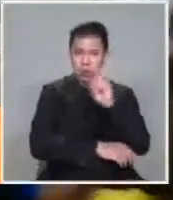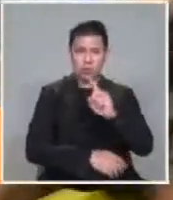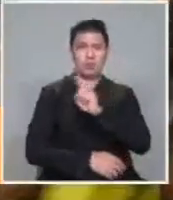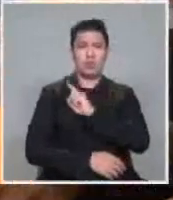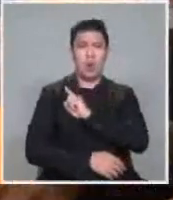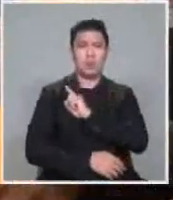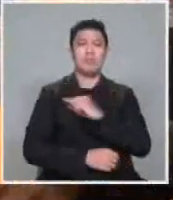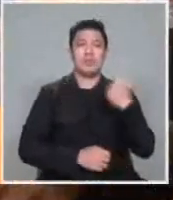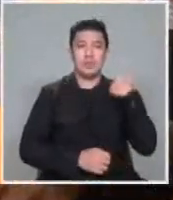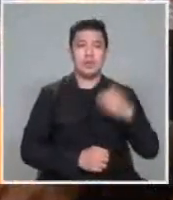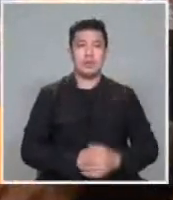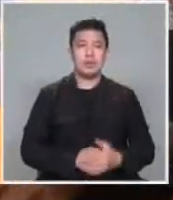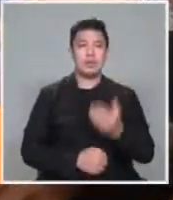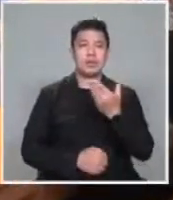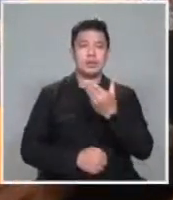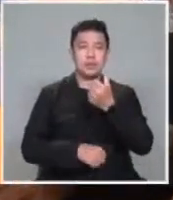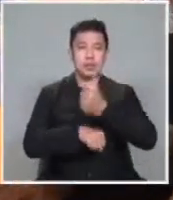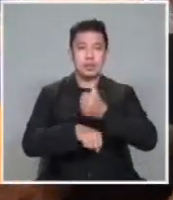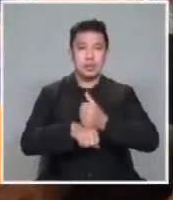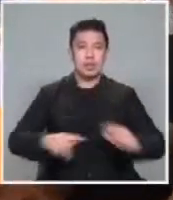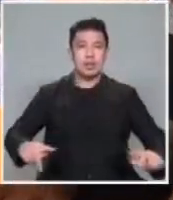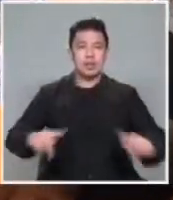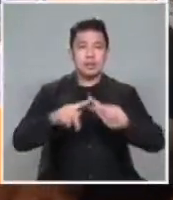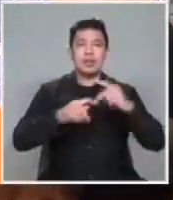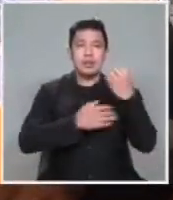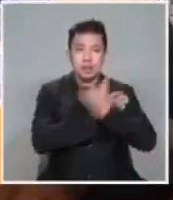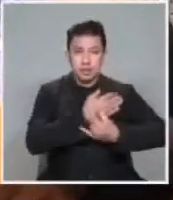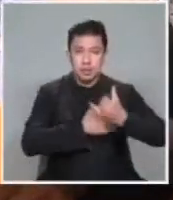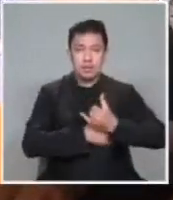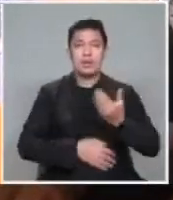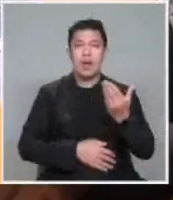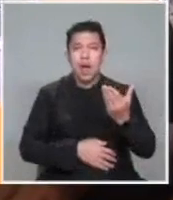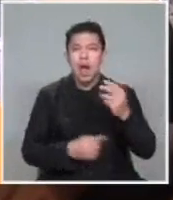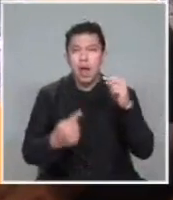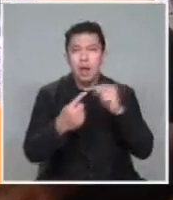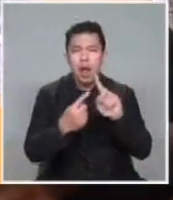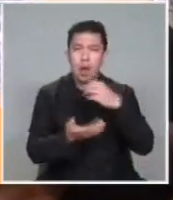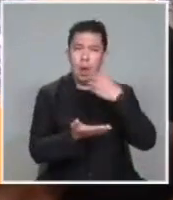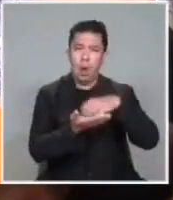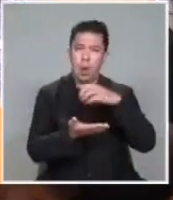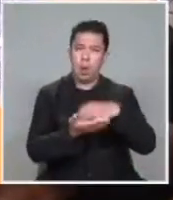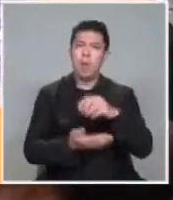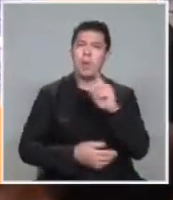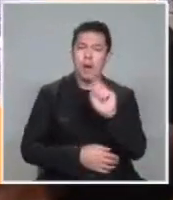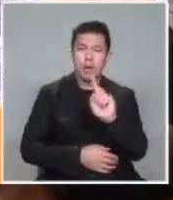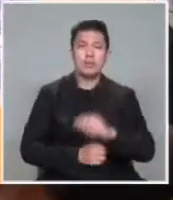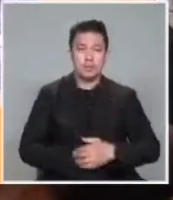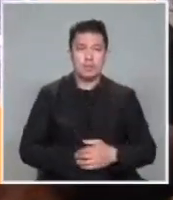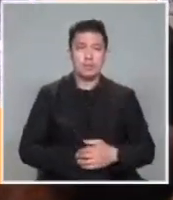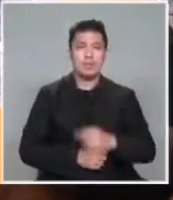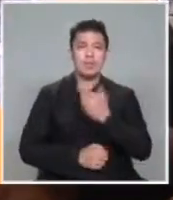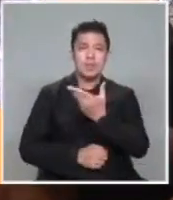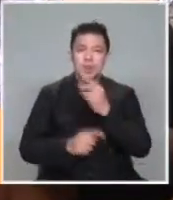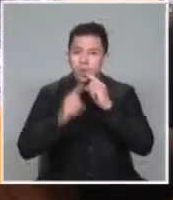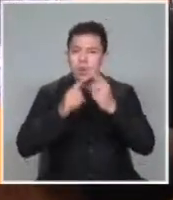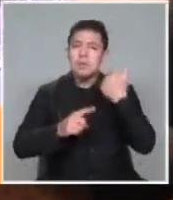เองด้านนายดอนปรมัตถ์วินัยนะคะรัฐมนตรีว่าการกระทรวงการต่างประเทศก็กล่าวถึงเรื่องนี้นะคะว่าได้มีการพูด